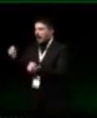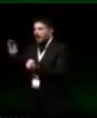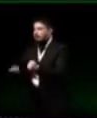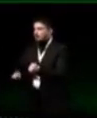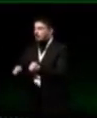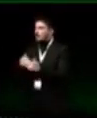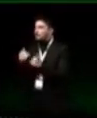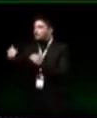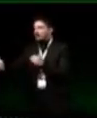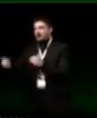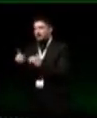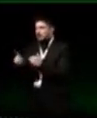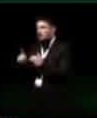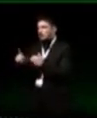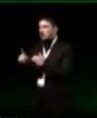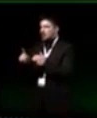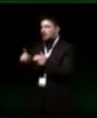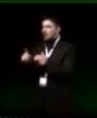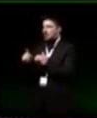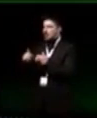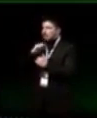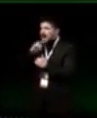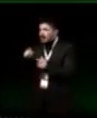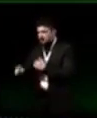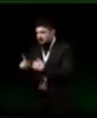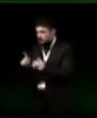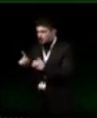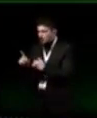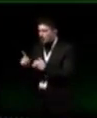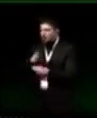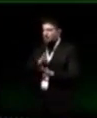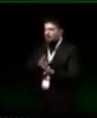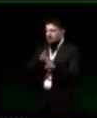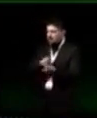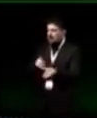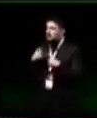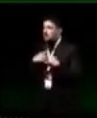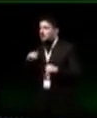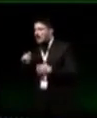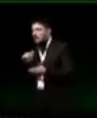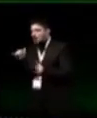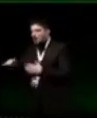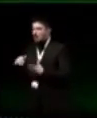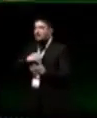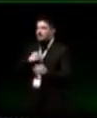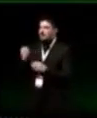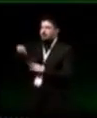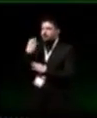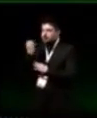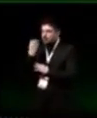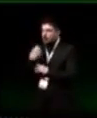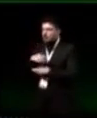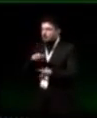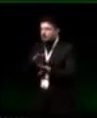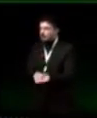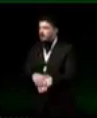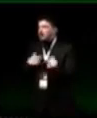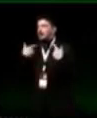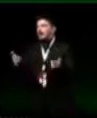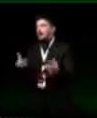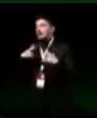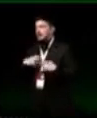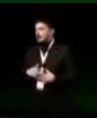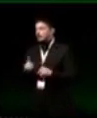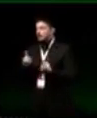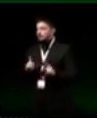non soltanto nel mettere le camionette dell'esercito nelle stazioni e negli aeroporti, elementi che danno tranquillità alle persone, ma